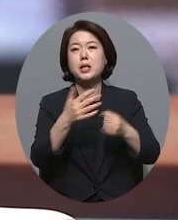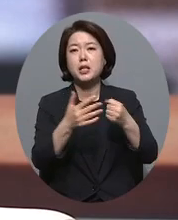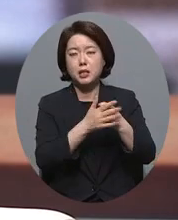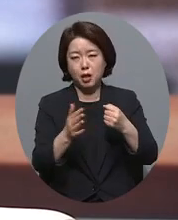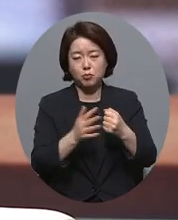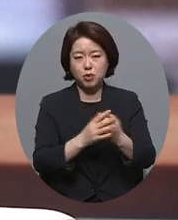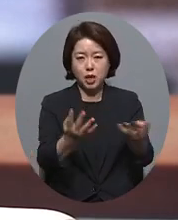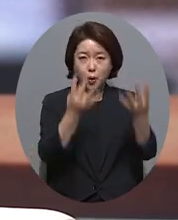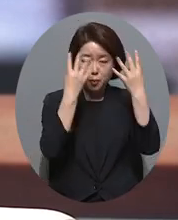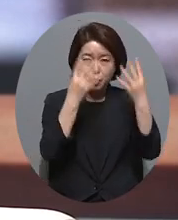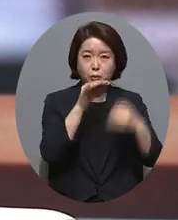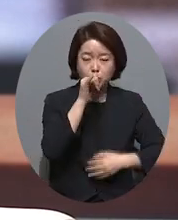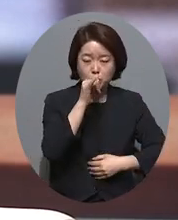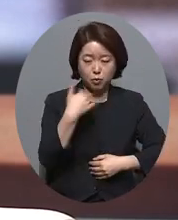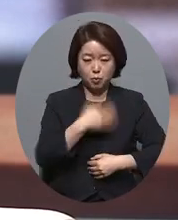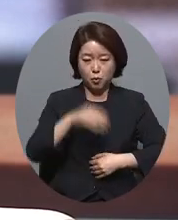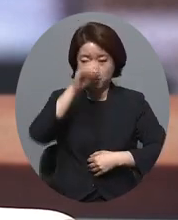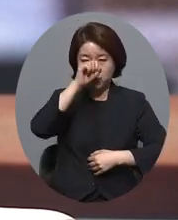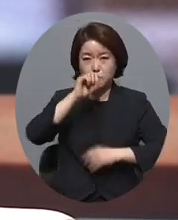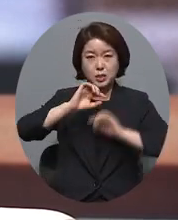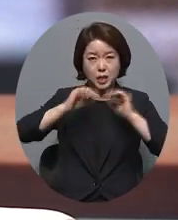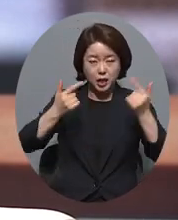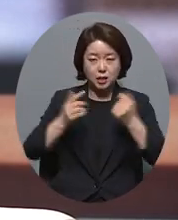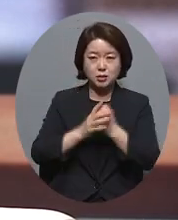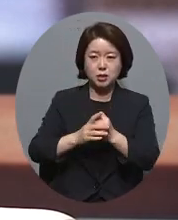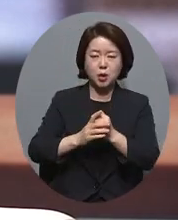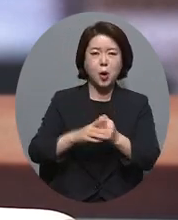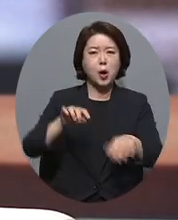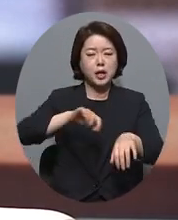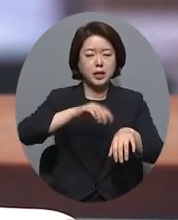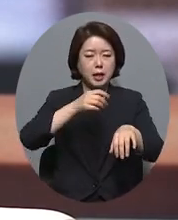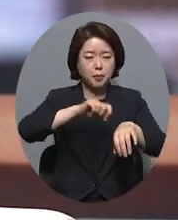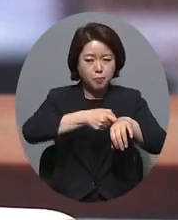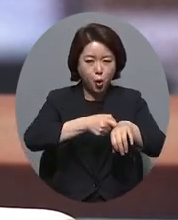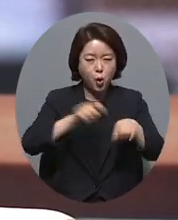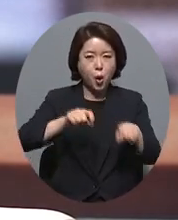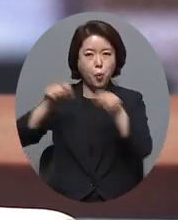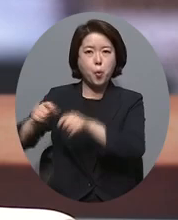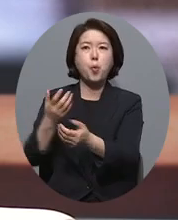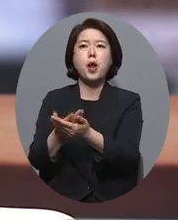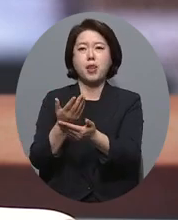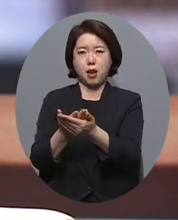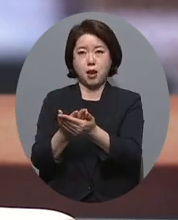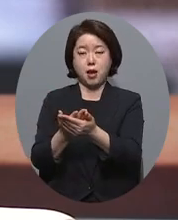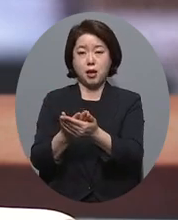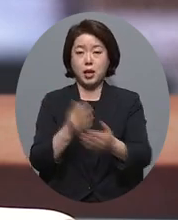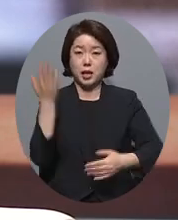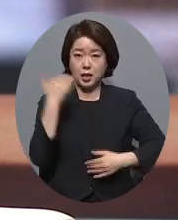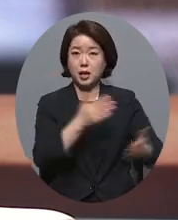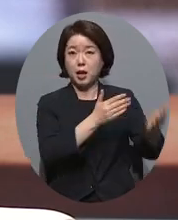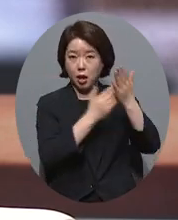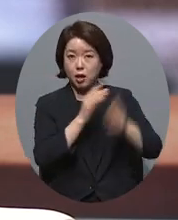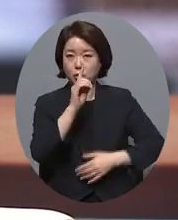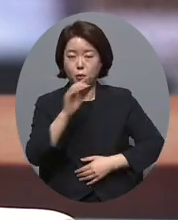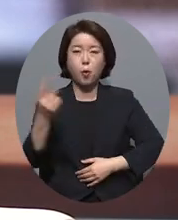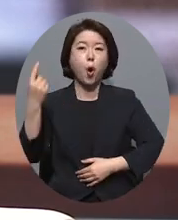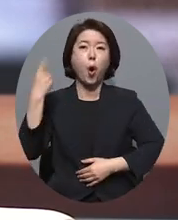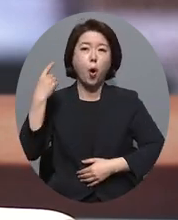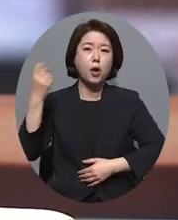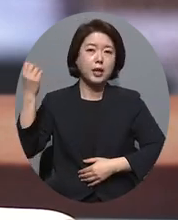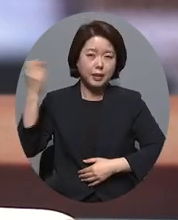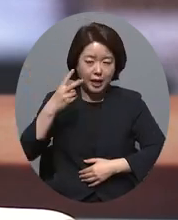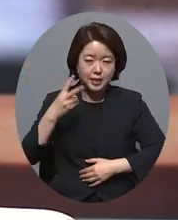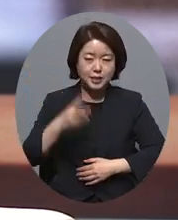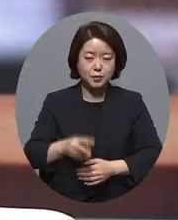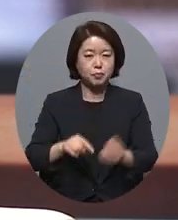있는데 몸이 너무 안 좋다는 이유로 형 집행정지를 해달라고 했는데 그게 기각된 적이 있었죠 어제 그 심리가 다시 열렸는데 이제 어 인용이